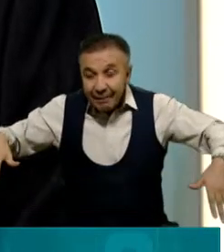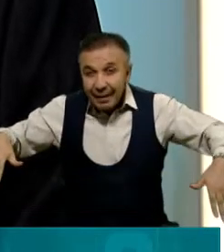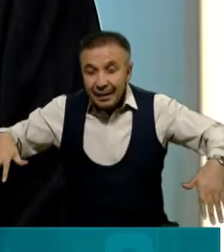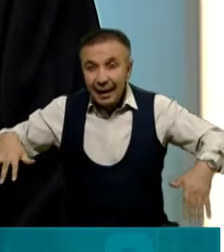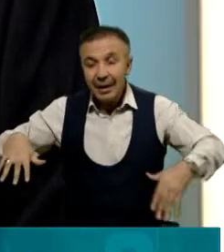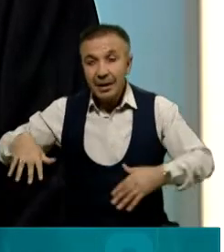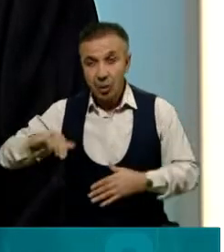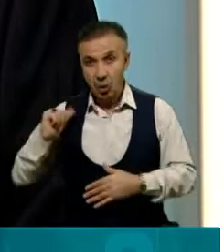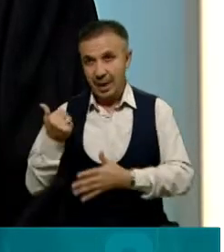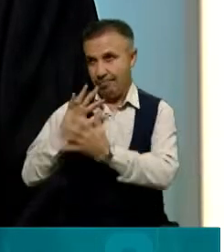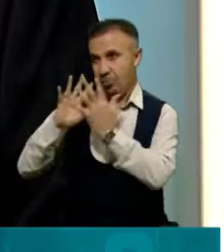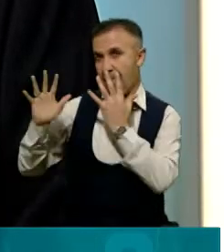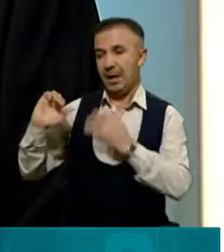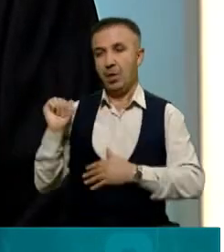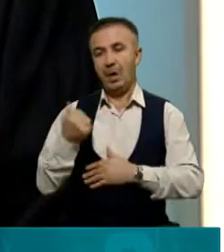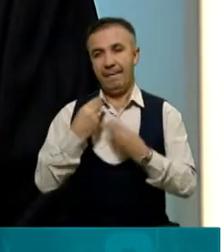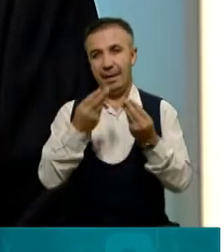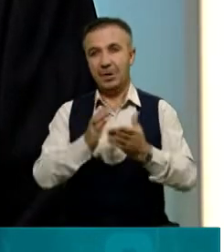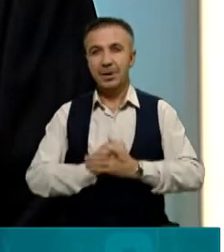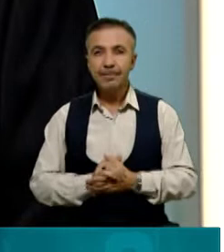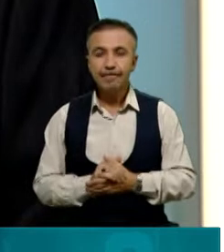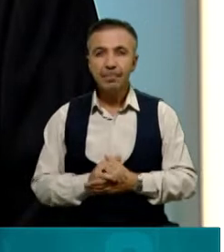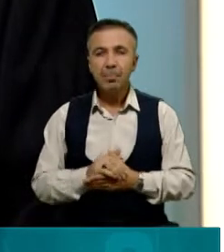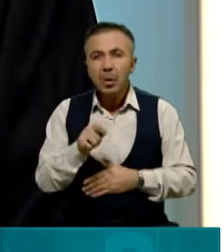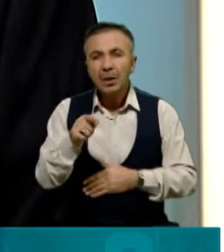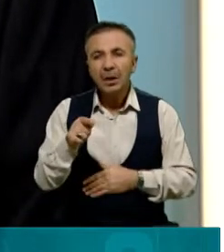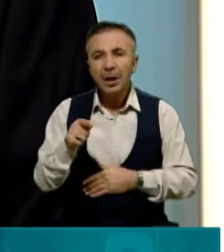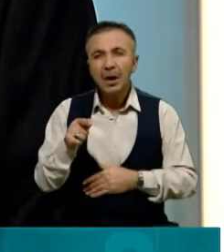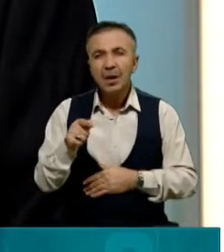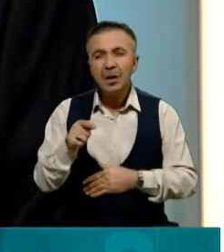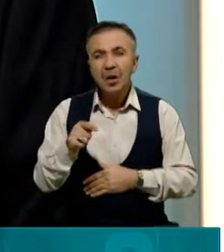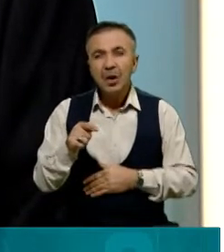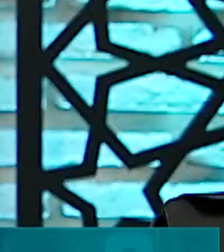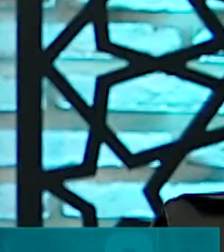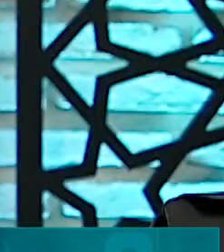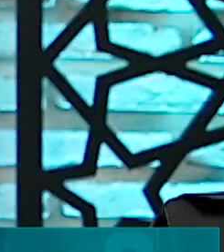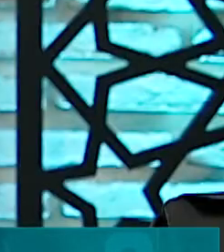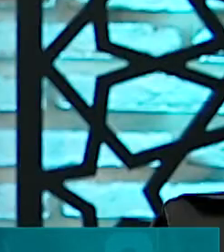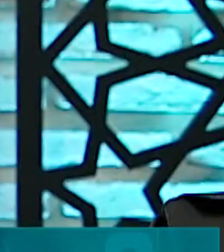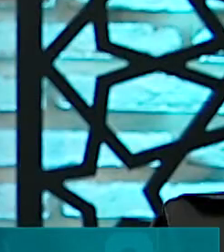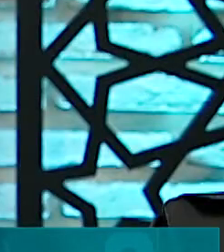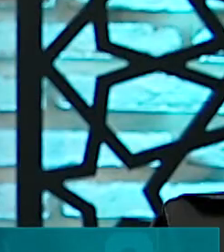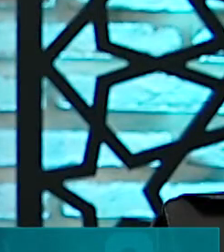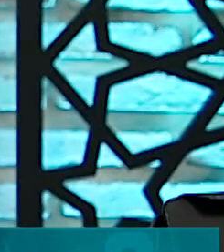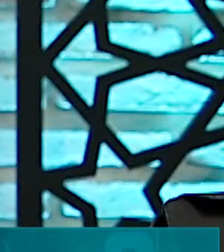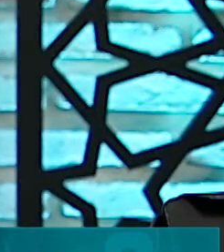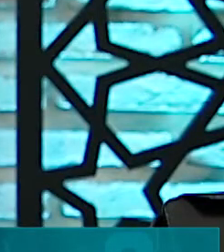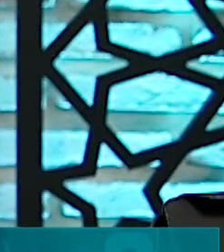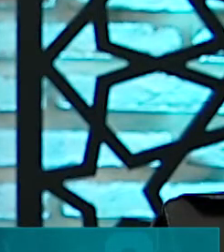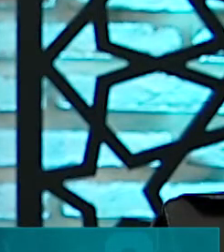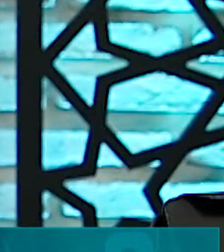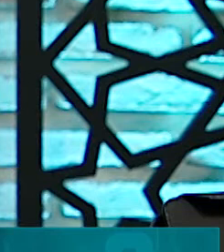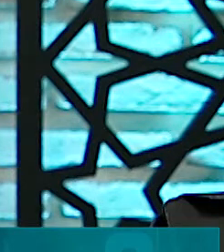önem vermiştir. Burada da ölçü şudur. Erkekler, onların arkasından